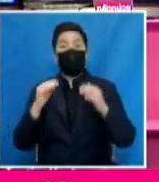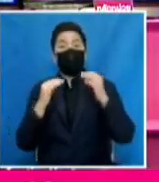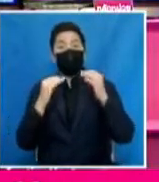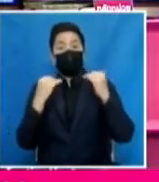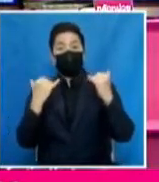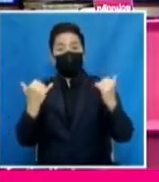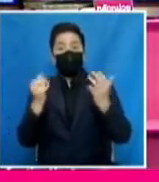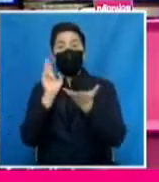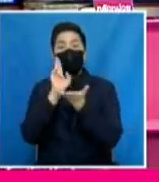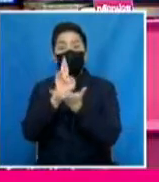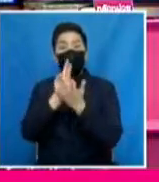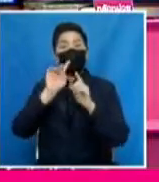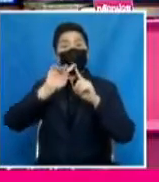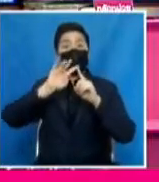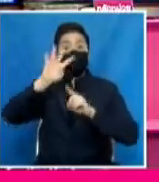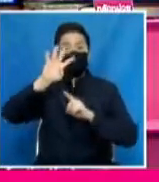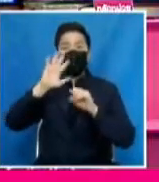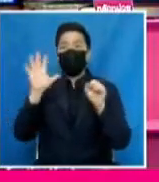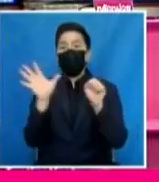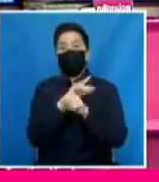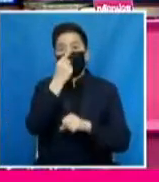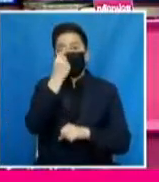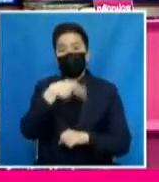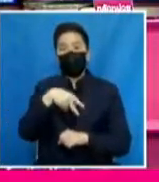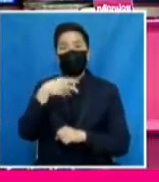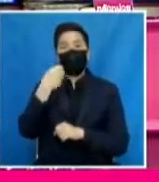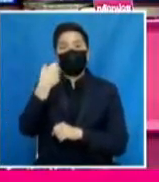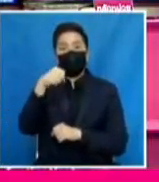8 ได้ทำการออกรางวัลอันดับที่4ครบทั้ง10ครั้